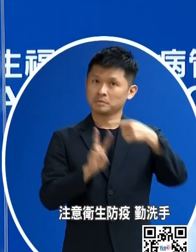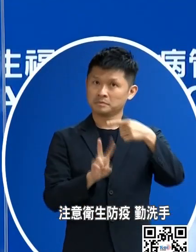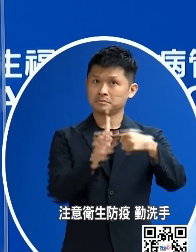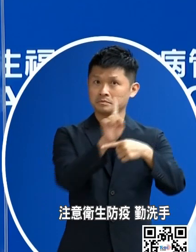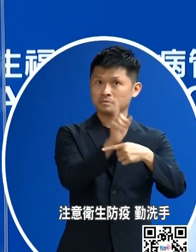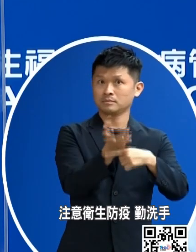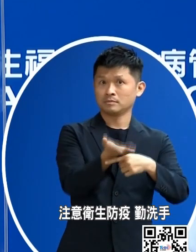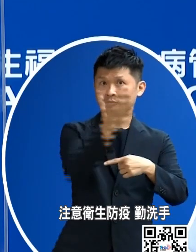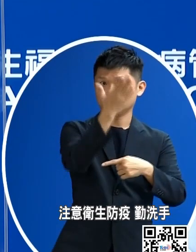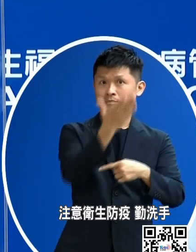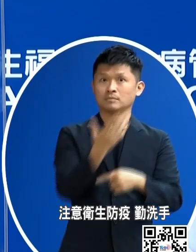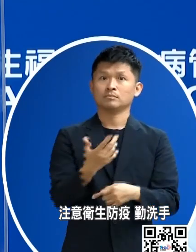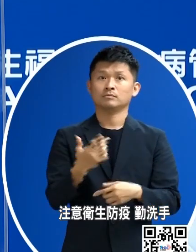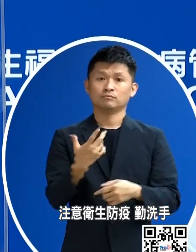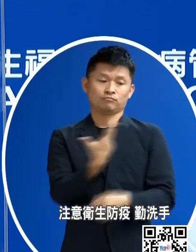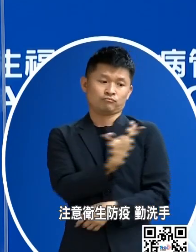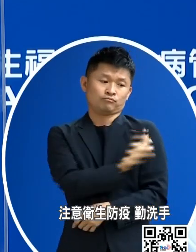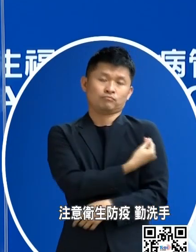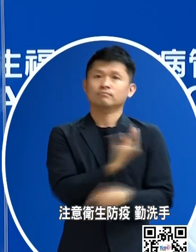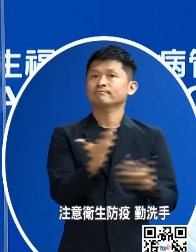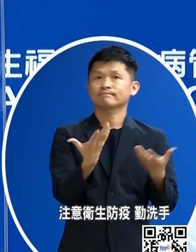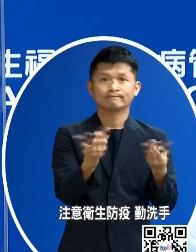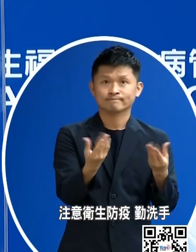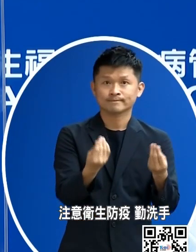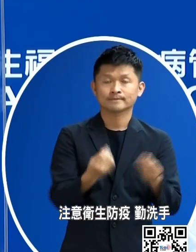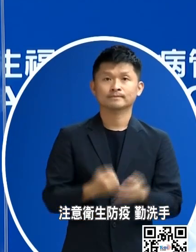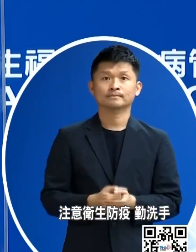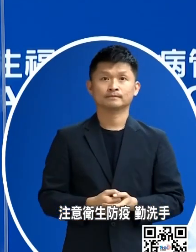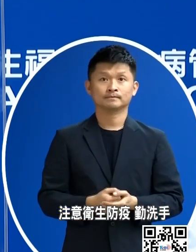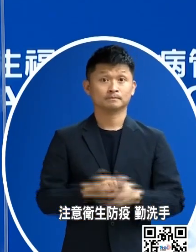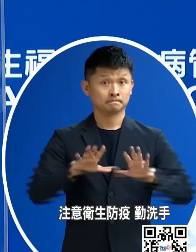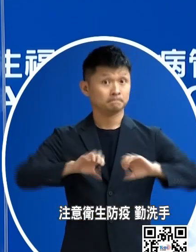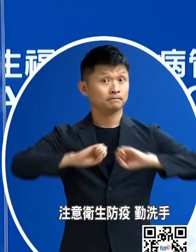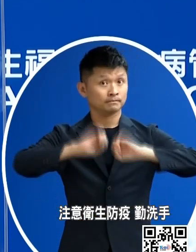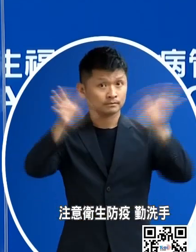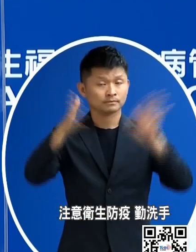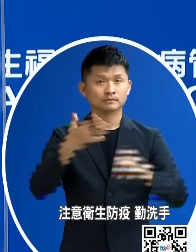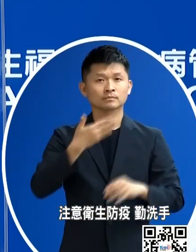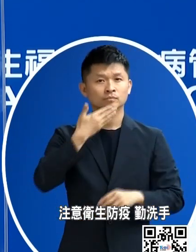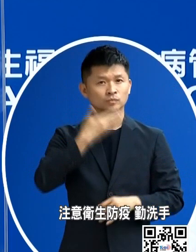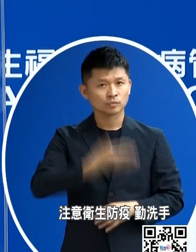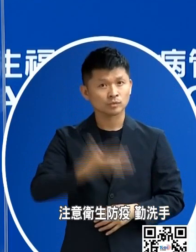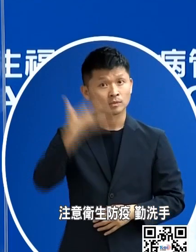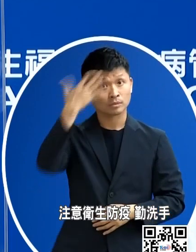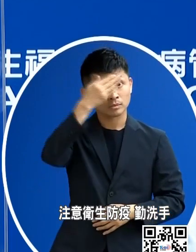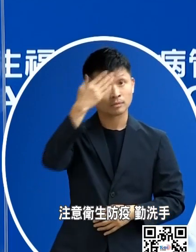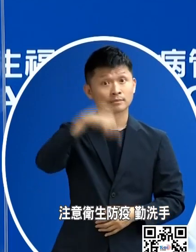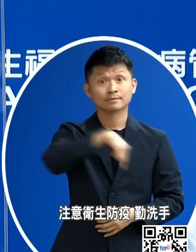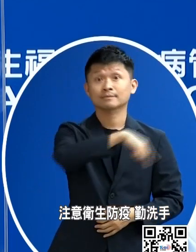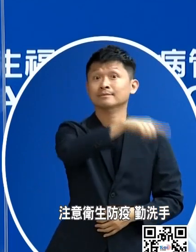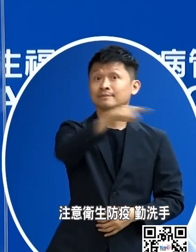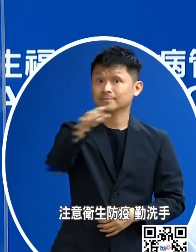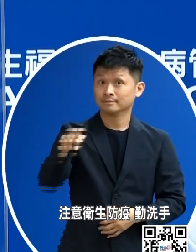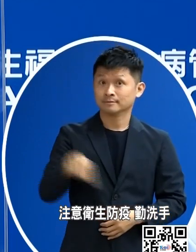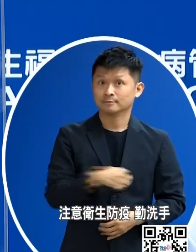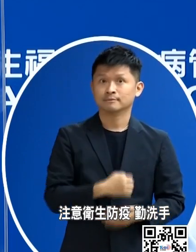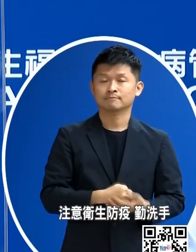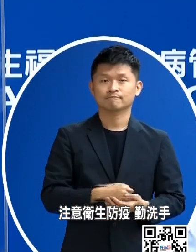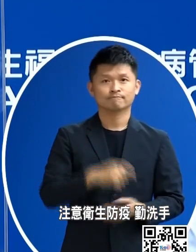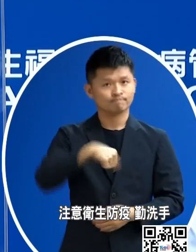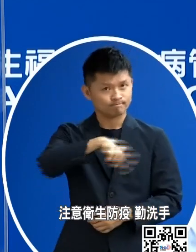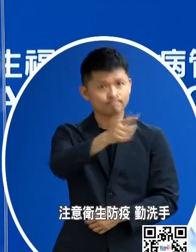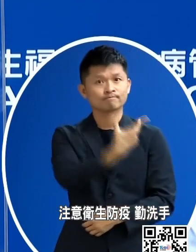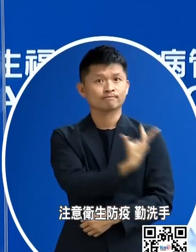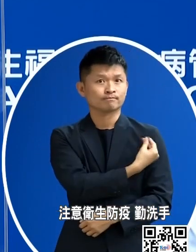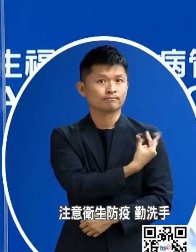的是没有打过疫苗，那还是呼吁年纪大那个高龄者的长辈还是要